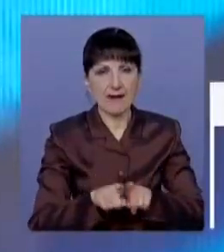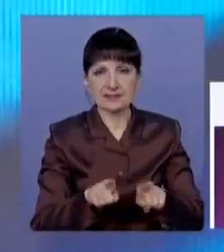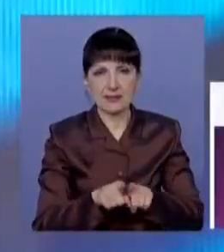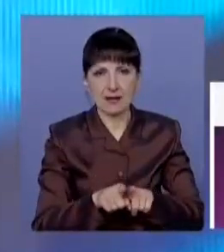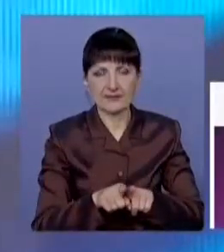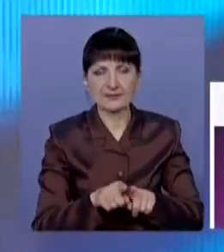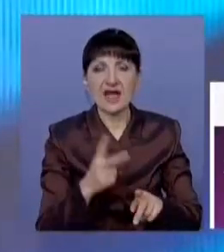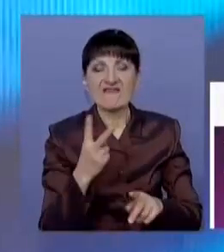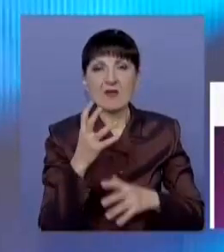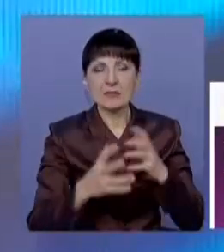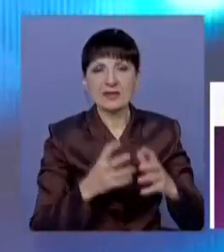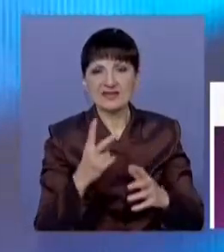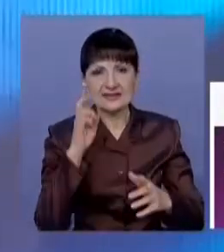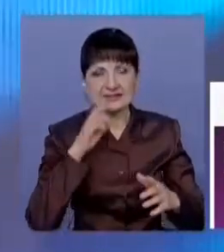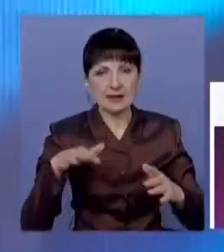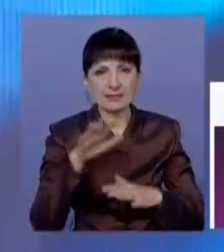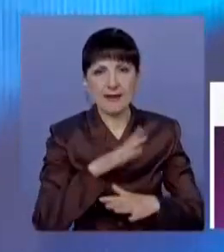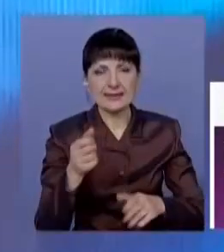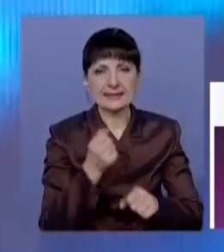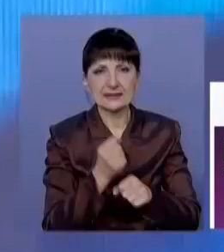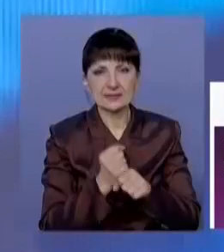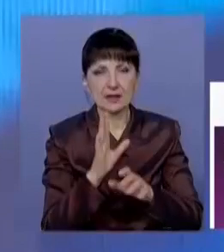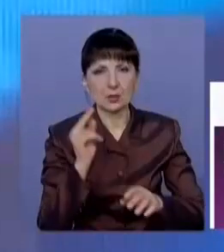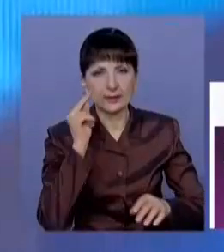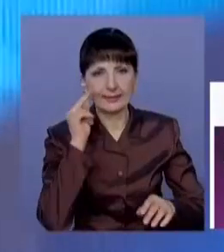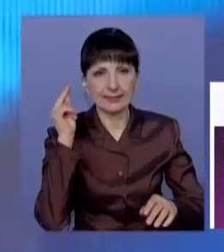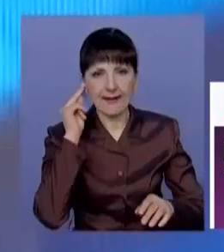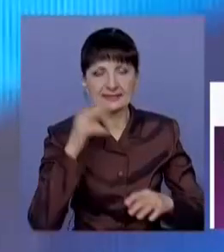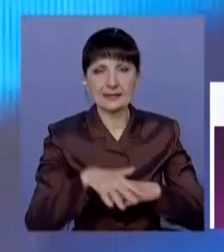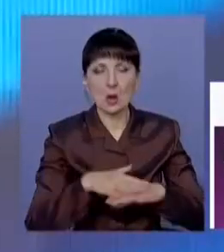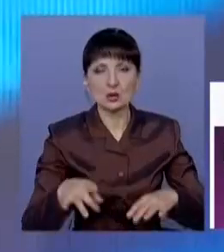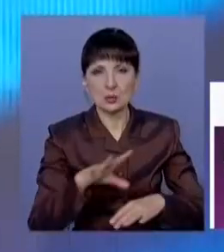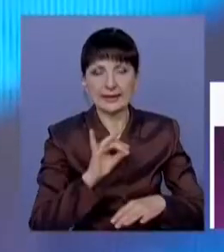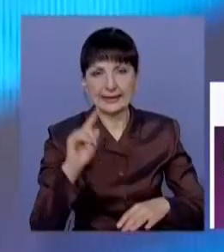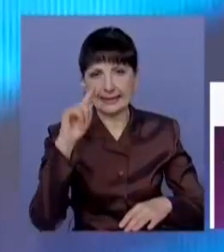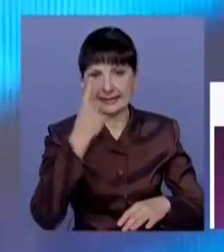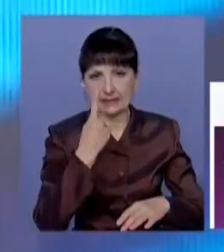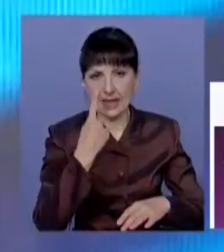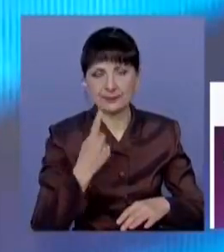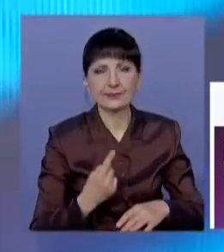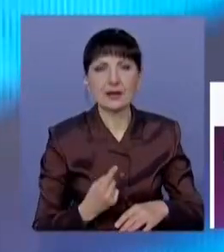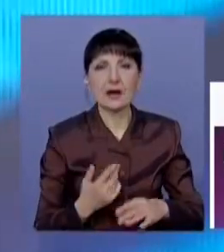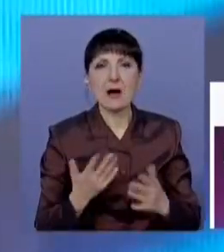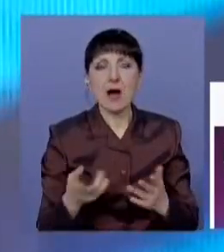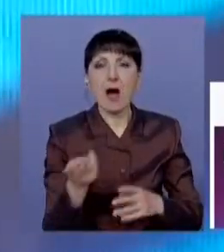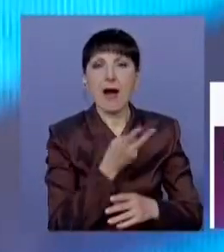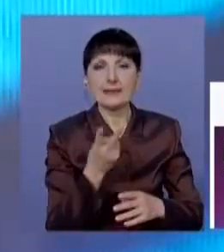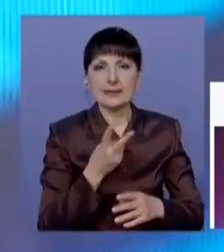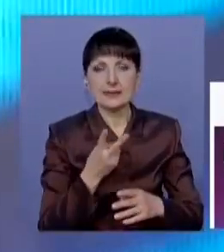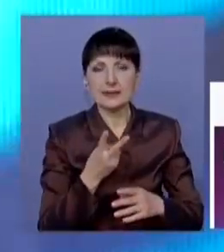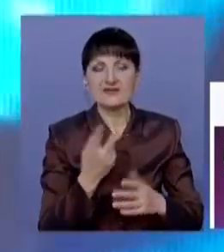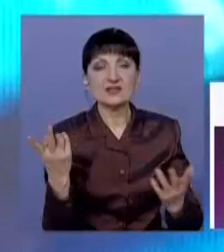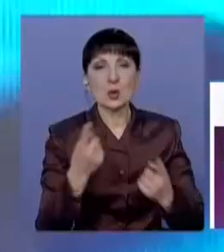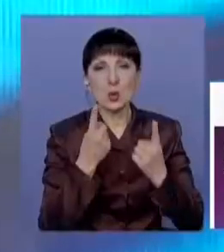страны, которые львиную долю всех субстанций изготавливают. Это Китайская Народная Республика и Индия. Они все